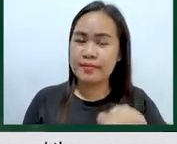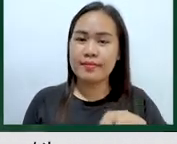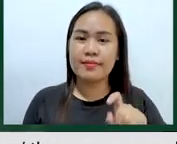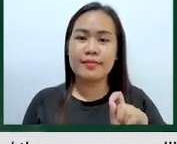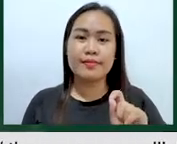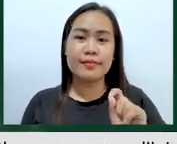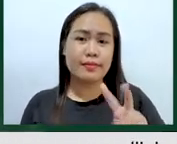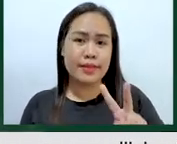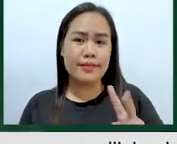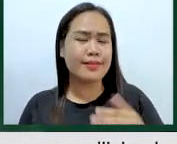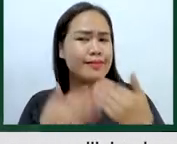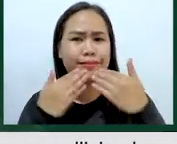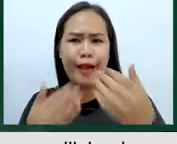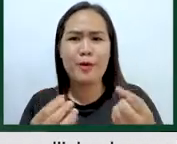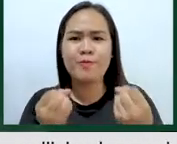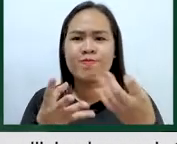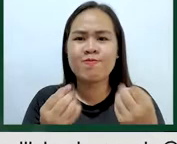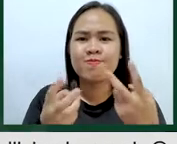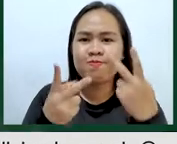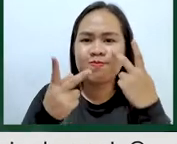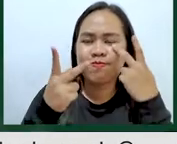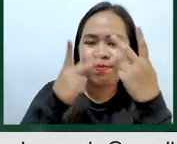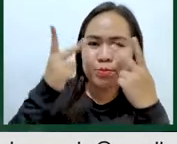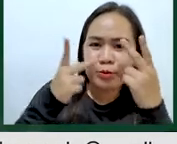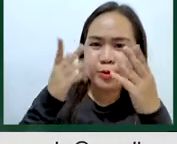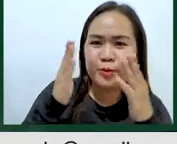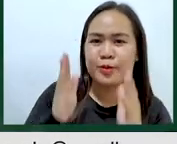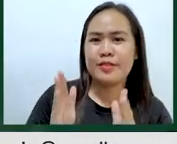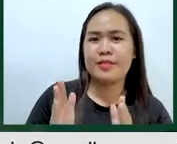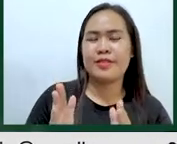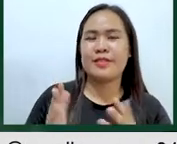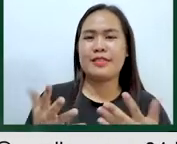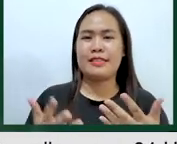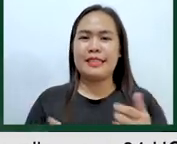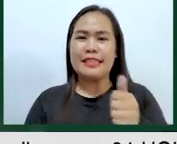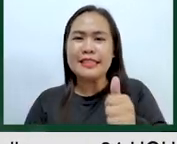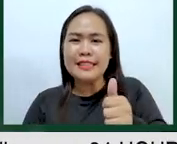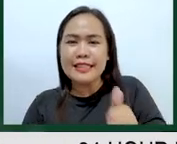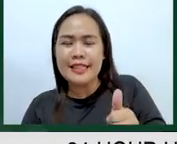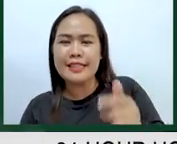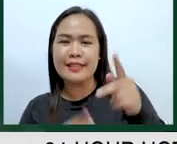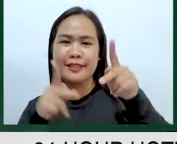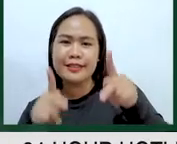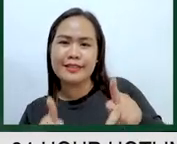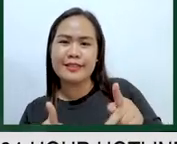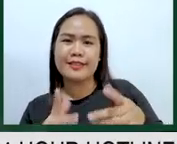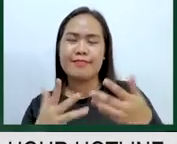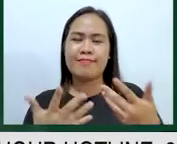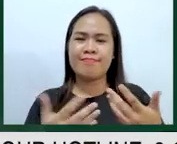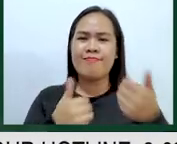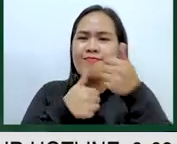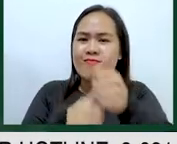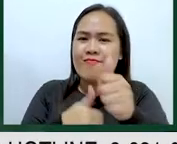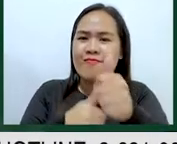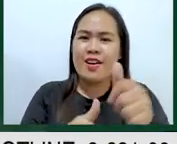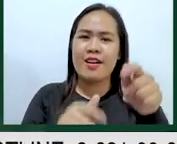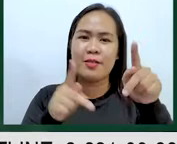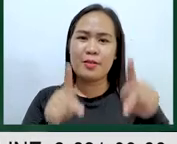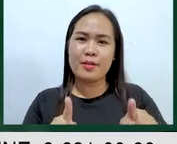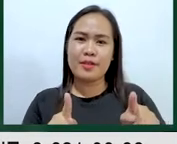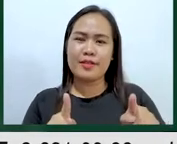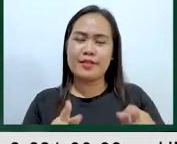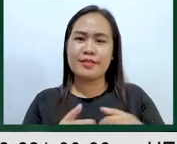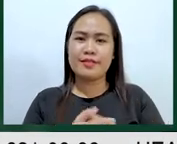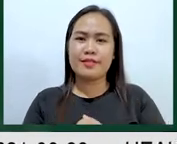aming viewers, ang aming followers, ang aming likers, no. So nakakatuwa rin na marami rin